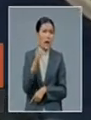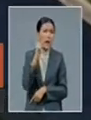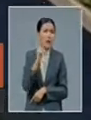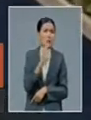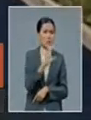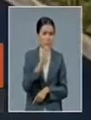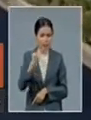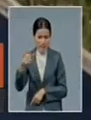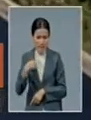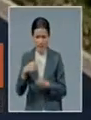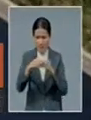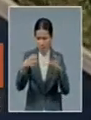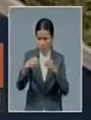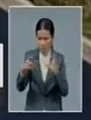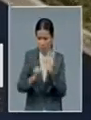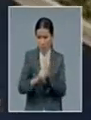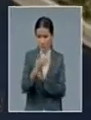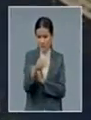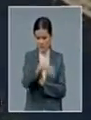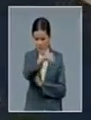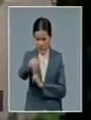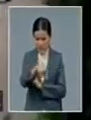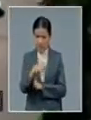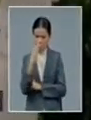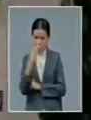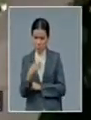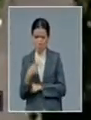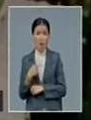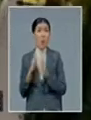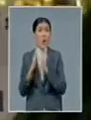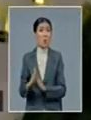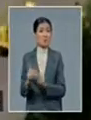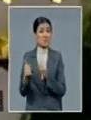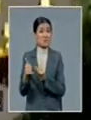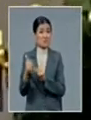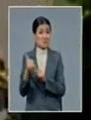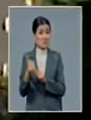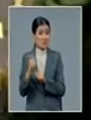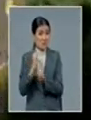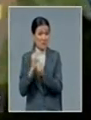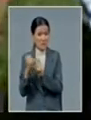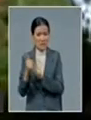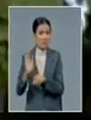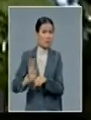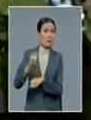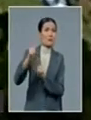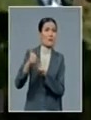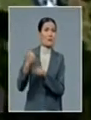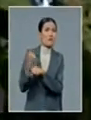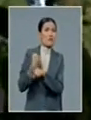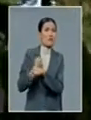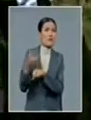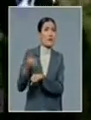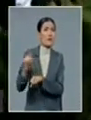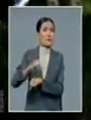บิด4ครั้งในเมืองออสตินนั้นทำให้เห็นว่าผู้ก่อเหตุมีทักษะในการวางระเบิดแล้วก็เป็นไปได้ว่าจะได้รับการฝึกหัดมาจากทห